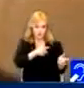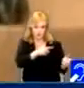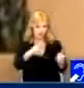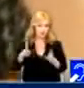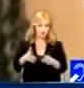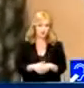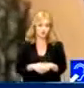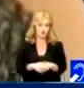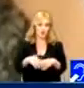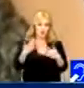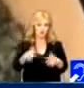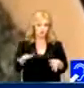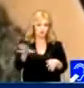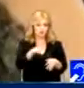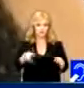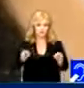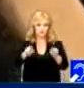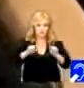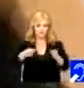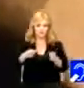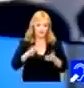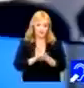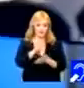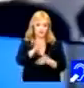magistraților Tribunalului Iași cu propunere de arestare preventivă.